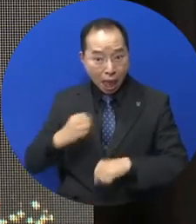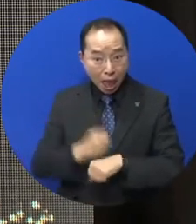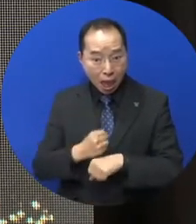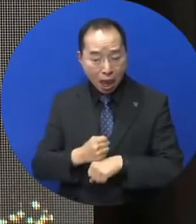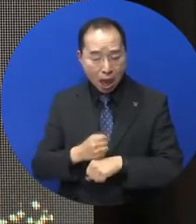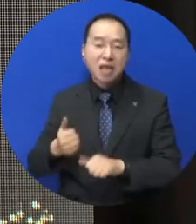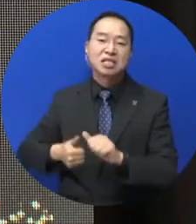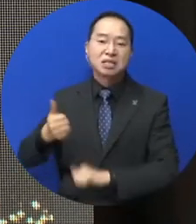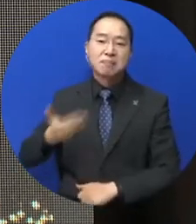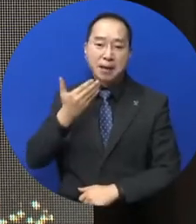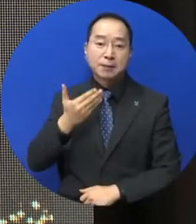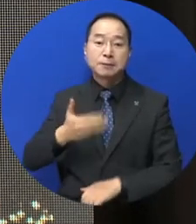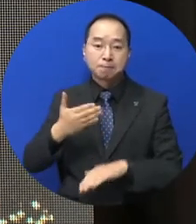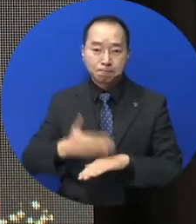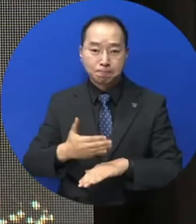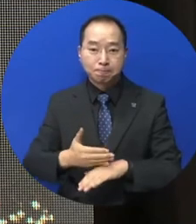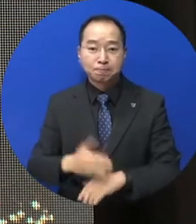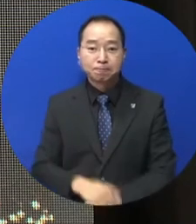감사합니다.